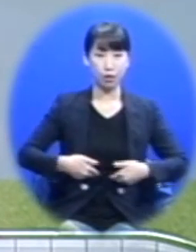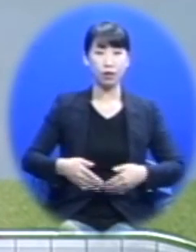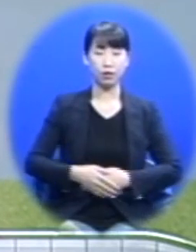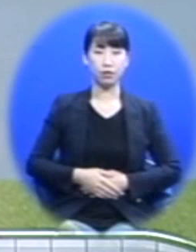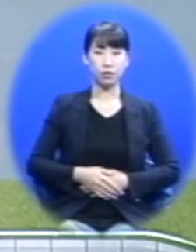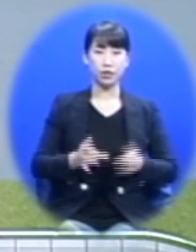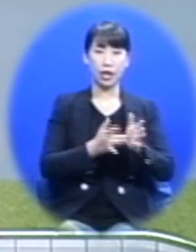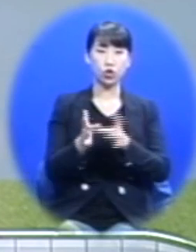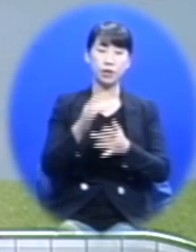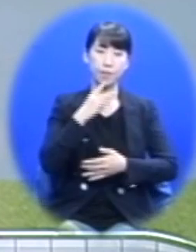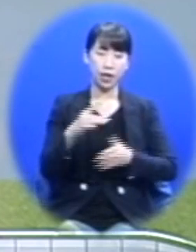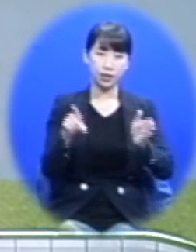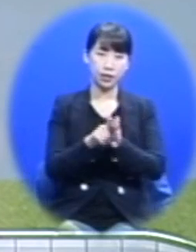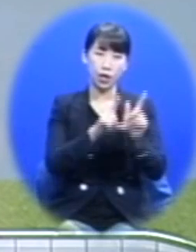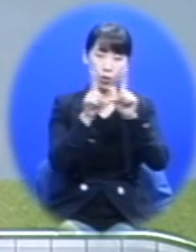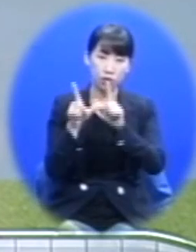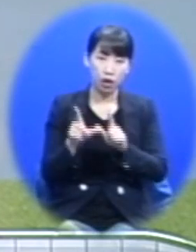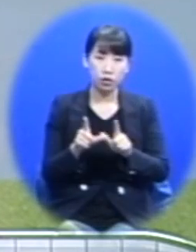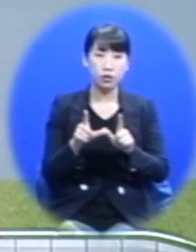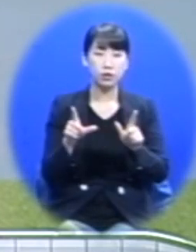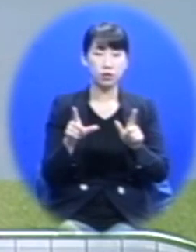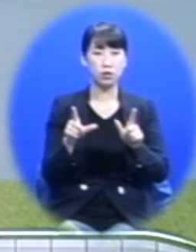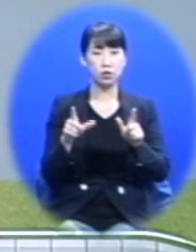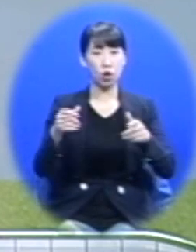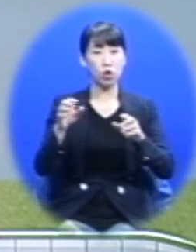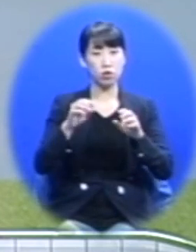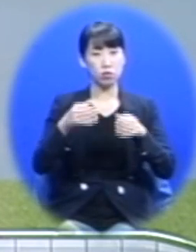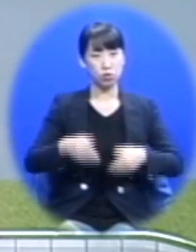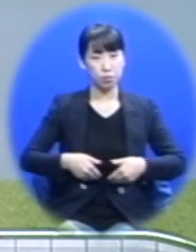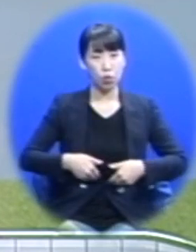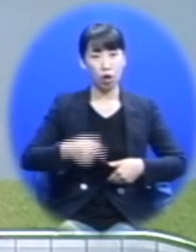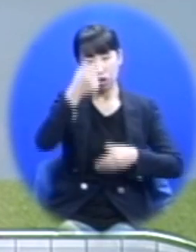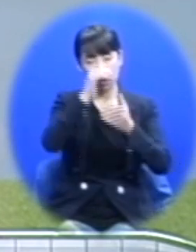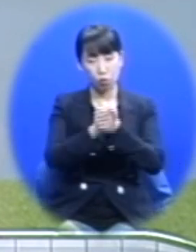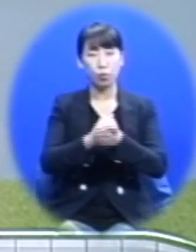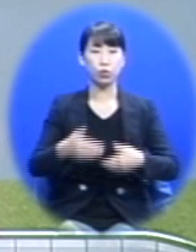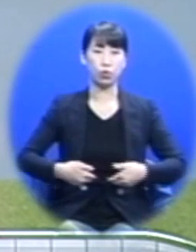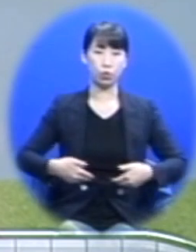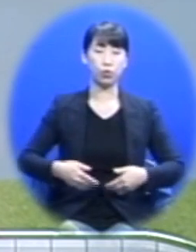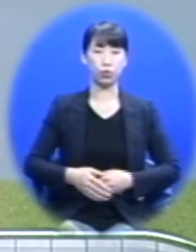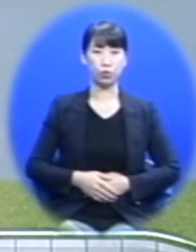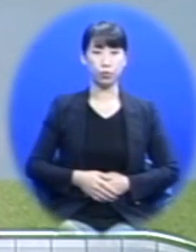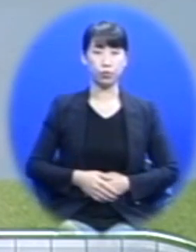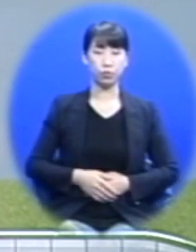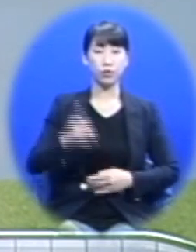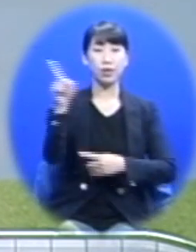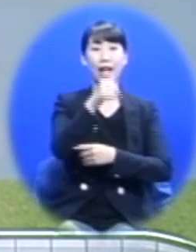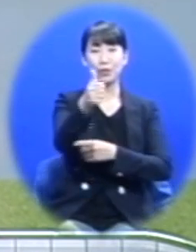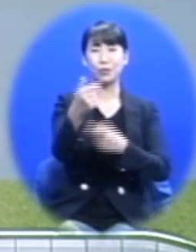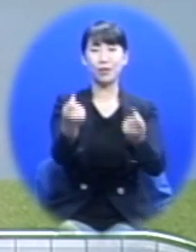사는 그런 믿음의 삶으로 나를 인도해 주옵소서. 여러분 그렇게 기도하시면 됩니다. 다윗이